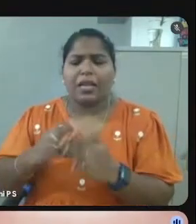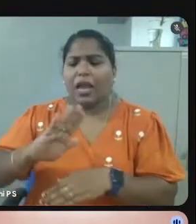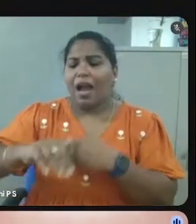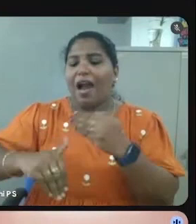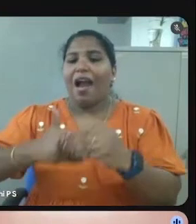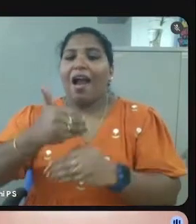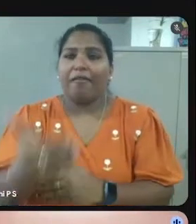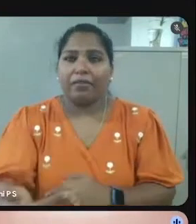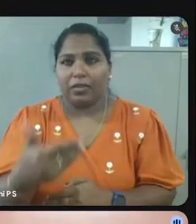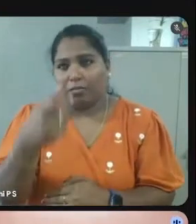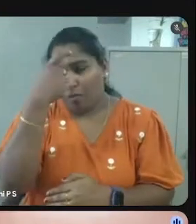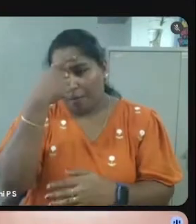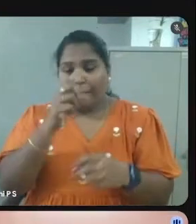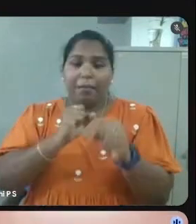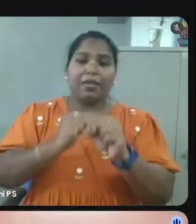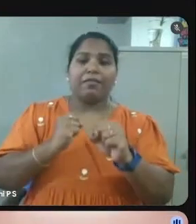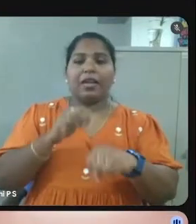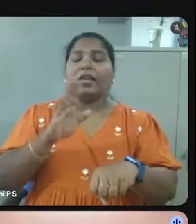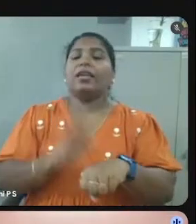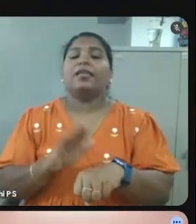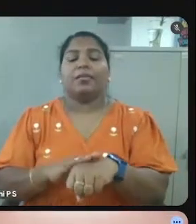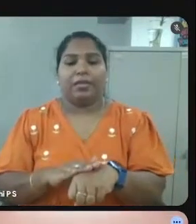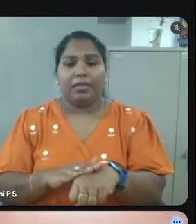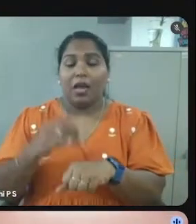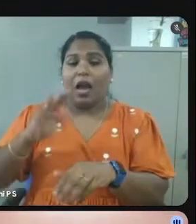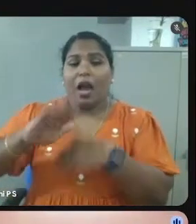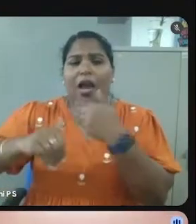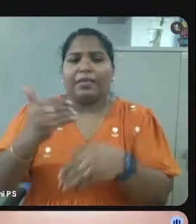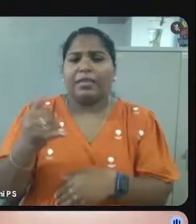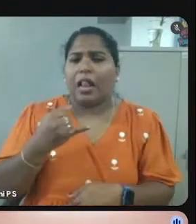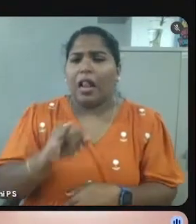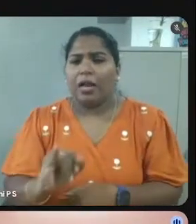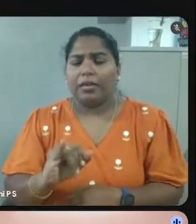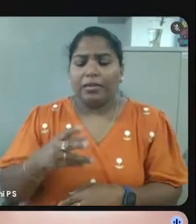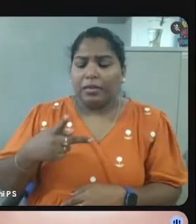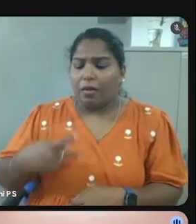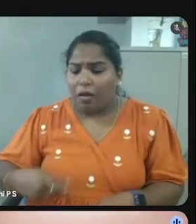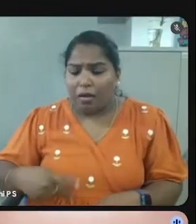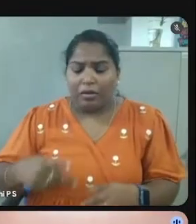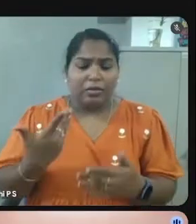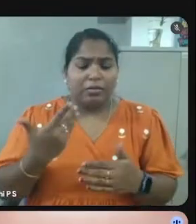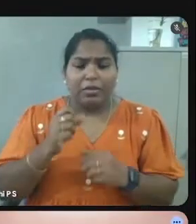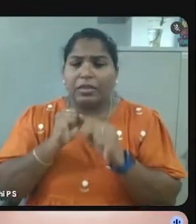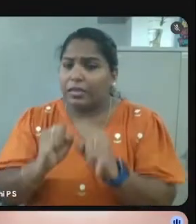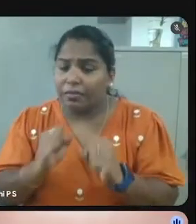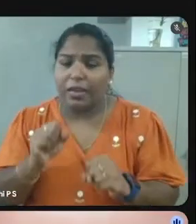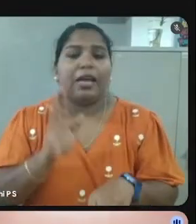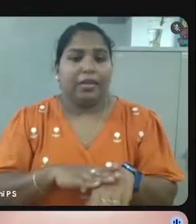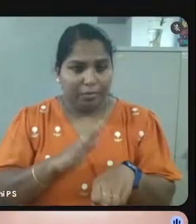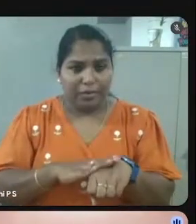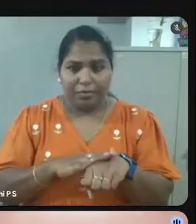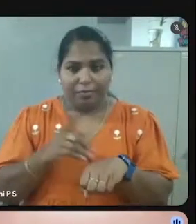ഒരു ബുദ്ധിമുട്ടുണ്ടാവും. ആനുവൽ കൺട്രോളും ടോയ്ലറ്റ് ട്രെയിനിങ് വളരെ ബുദ്ധിമുട്ടുണ്ടാവും. നമുക്ക് ഒരു ഡെവലപ്മെന്റ് ഡിലേഡ് കിഡ് നോക്കുമ്പോൾ അവരുടെ